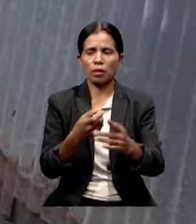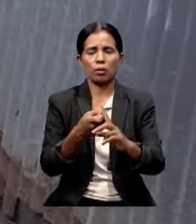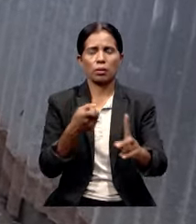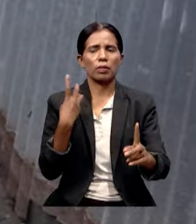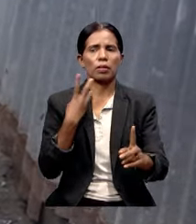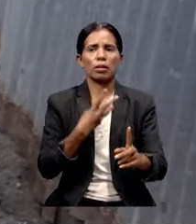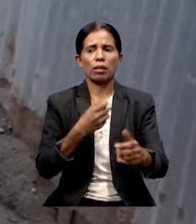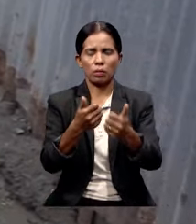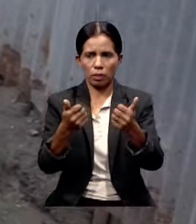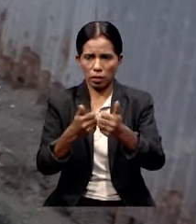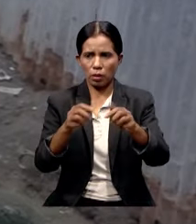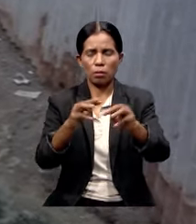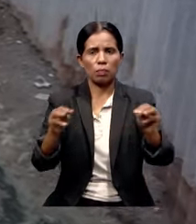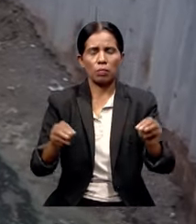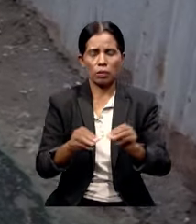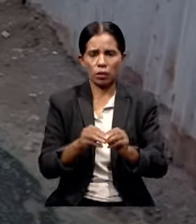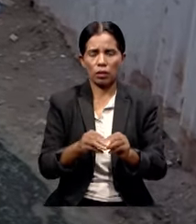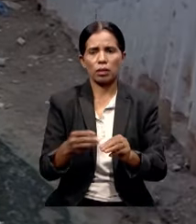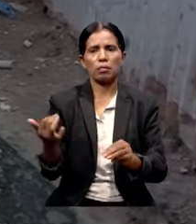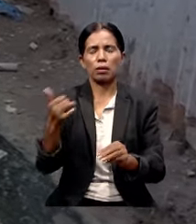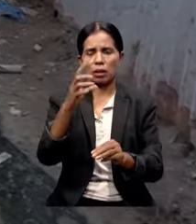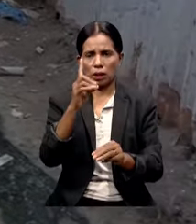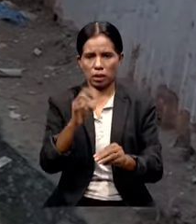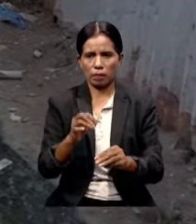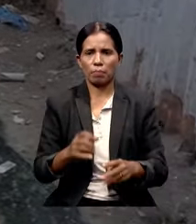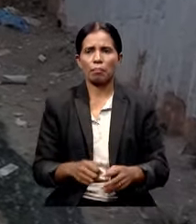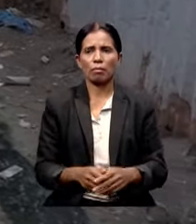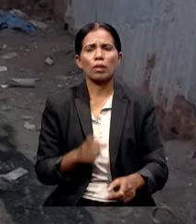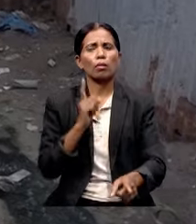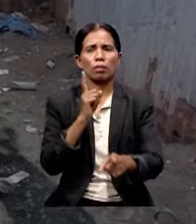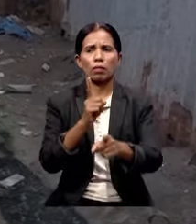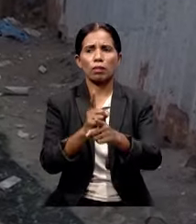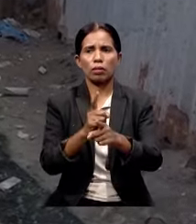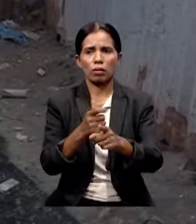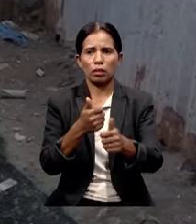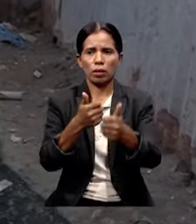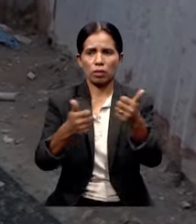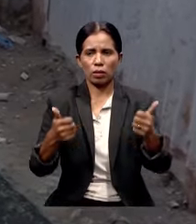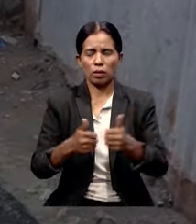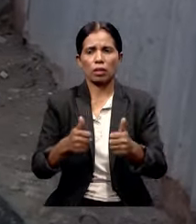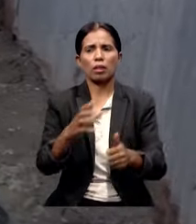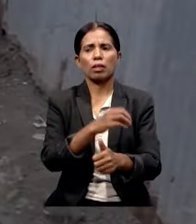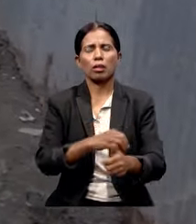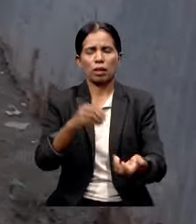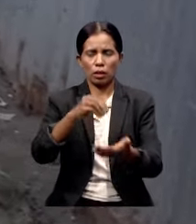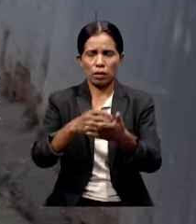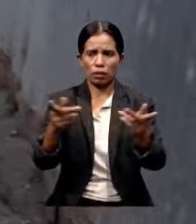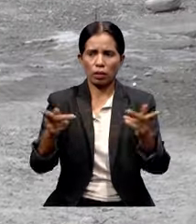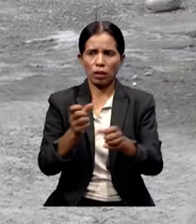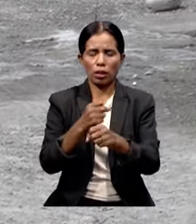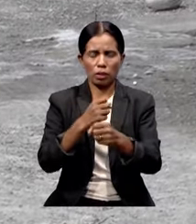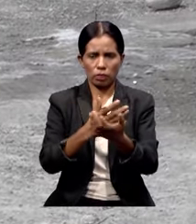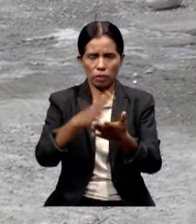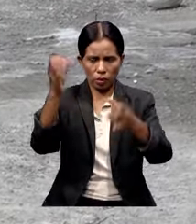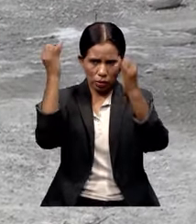usi munisipu dili munisipu sira ilu munisipu dili tuilolose parte autoridade competente ne ten kriya ulu condições quando halo sensibilização